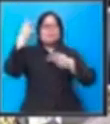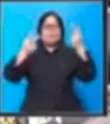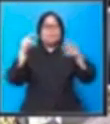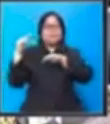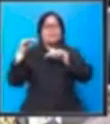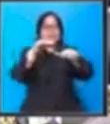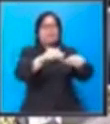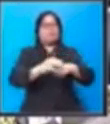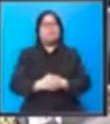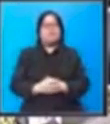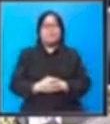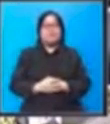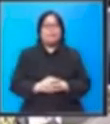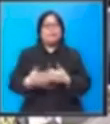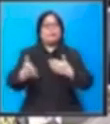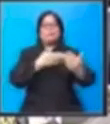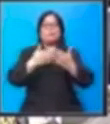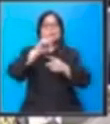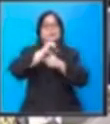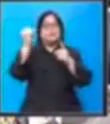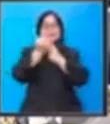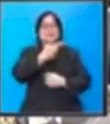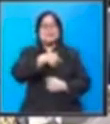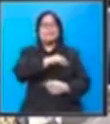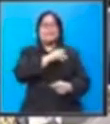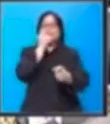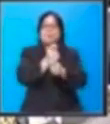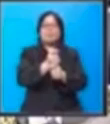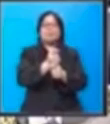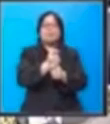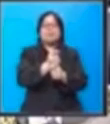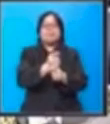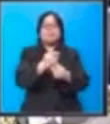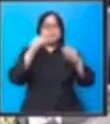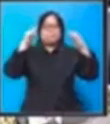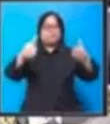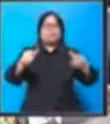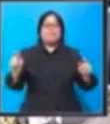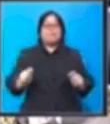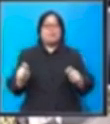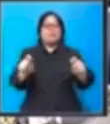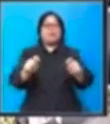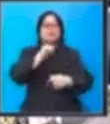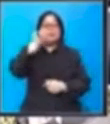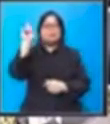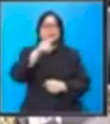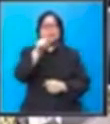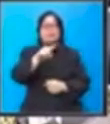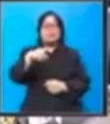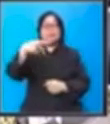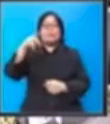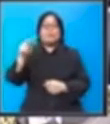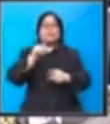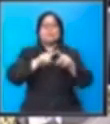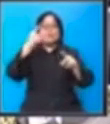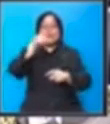pengunjung ke zoo berkenaan. Dalam apa keadaan sekalipun, kementerian terus mengambil perhatian dan tindakan bukan hanya kepada Zoo Taiping